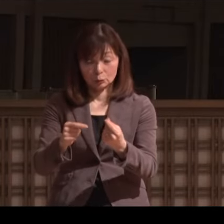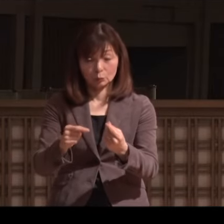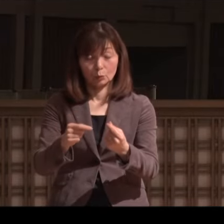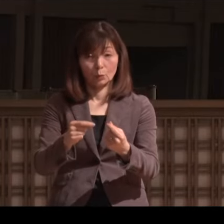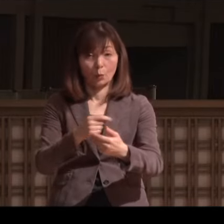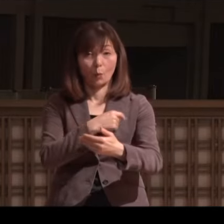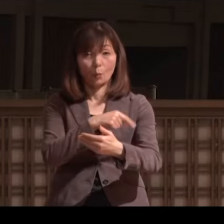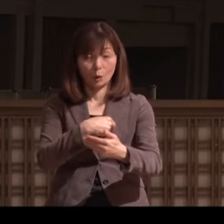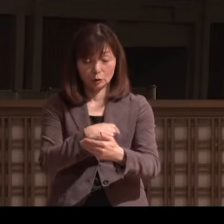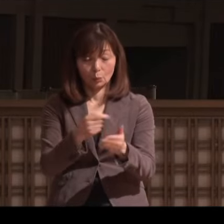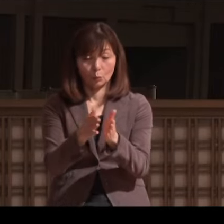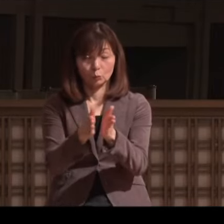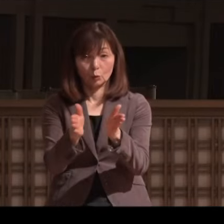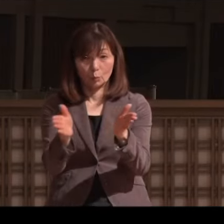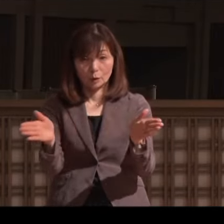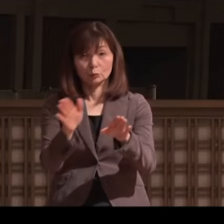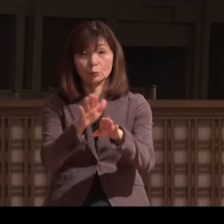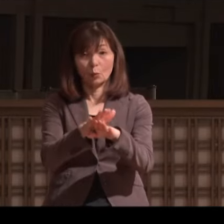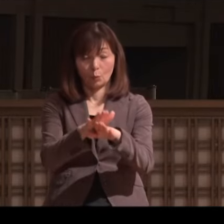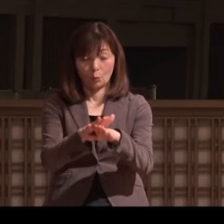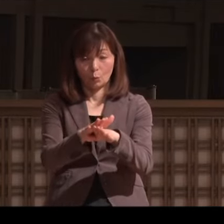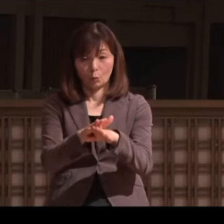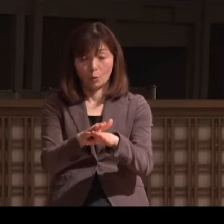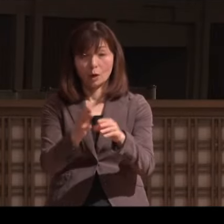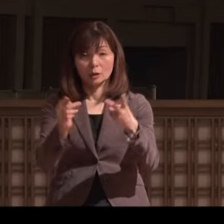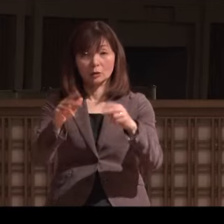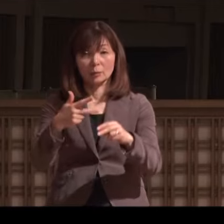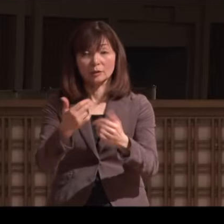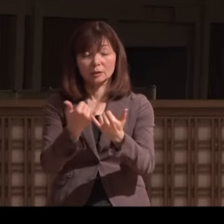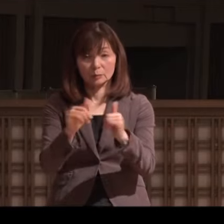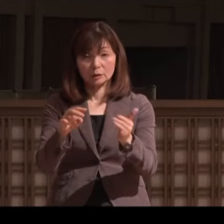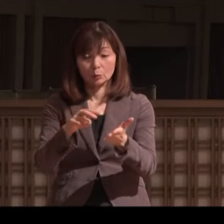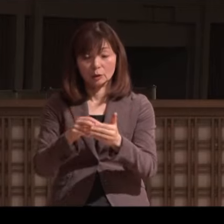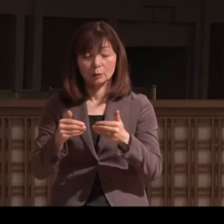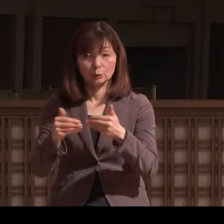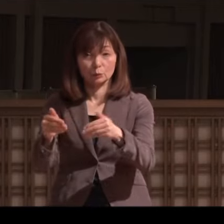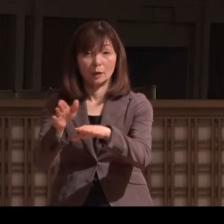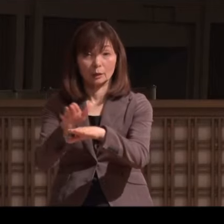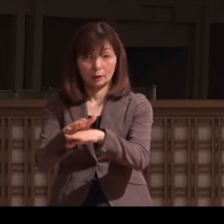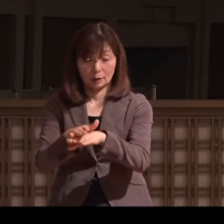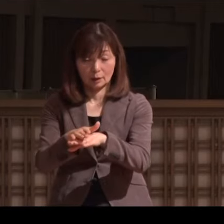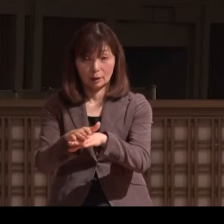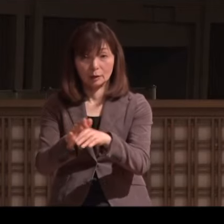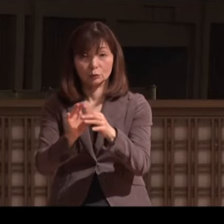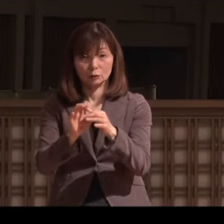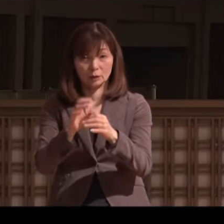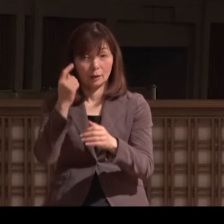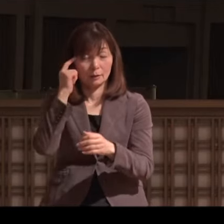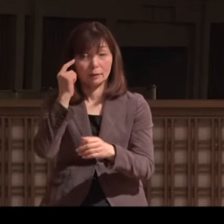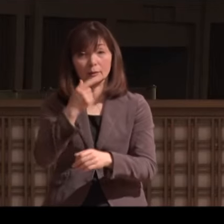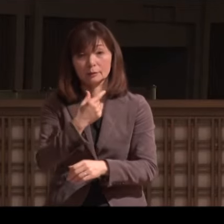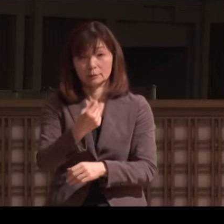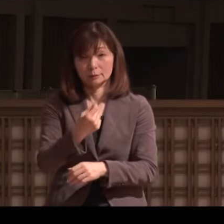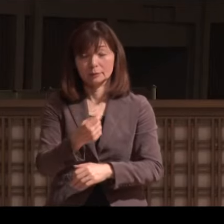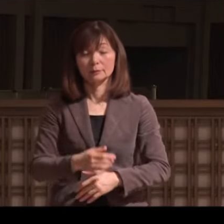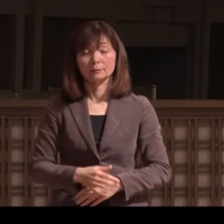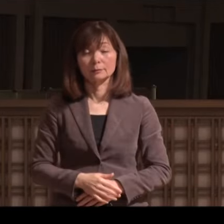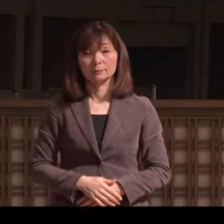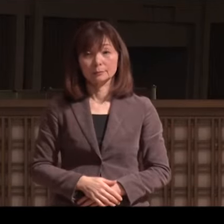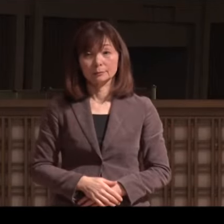あるいは私たち広島市民としてどういう風にそれを進めていくかこれについて考えるそういった時間にしていきたいなと思っております